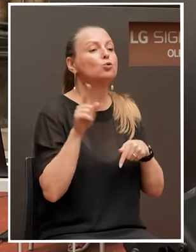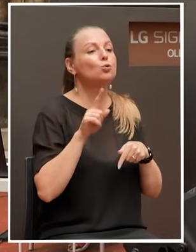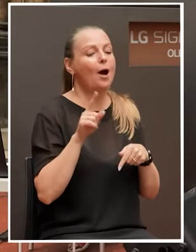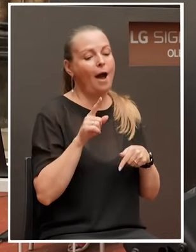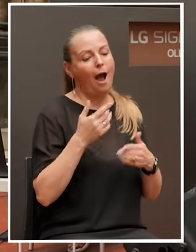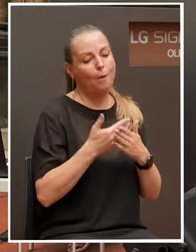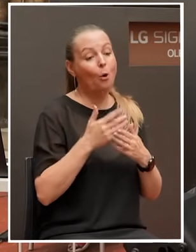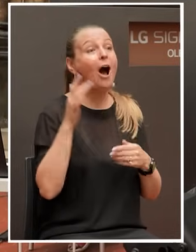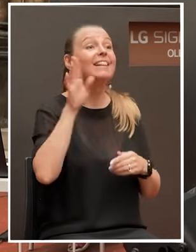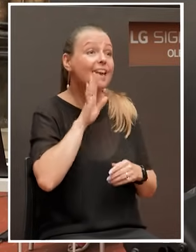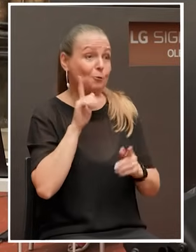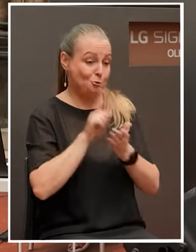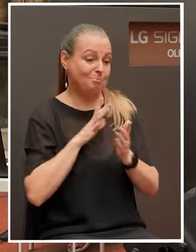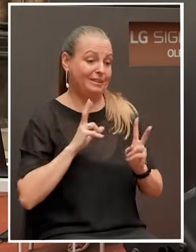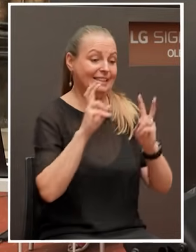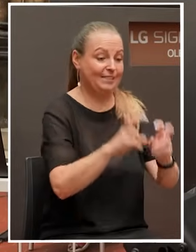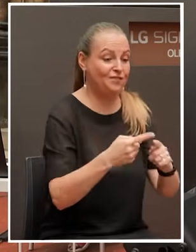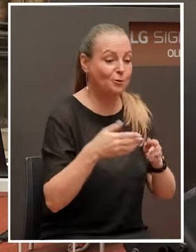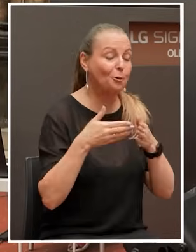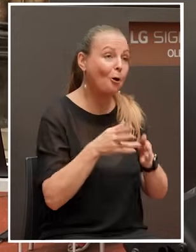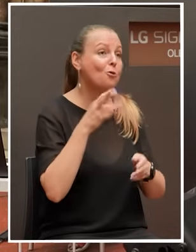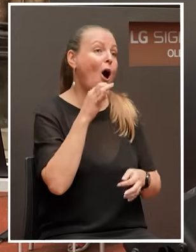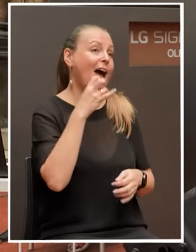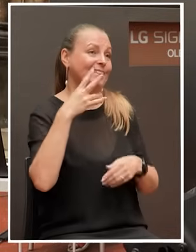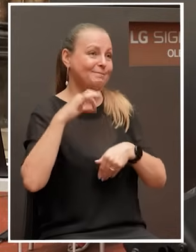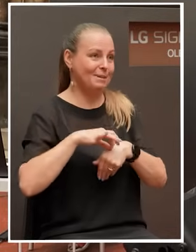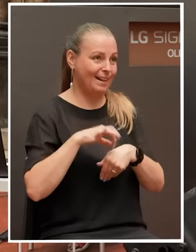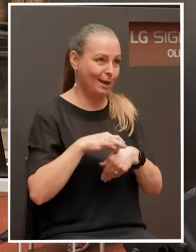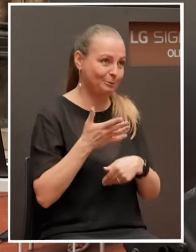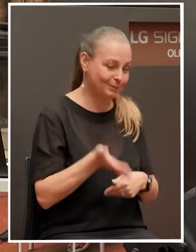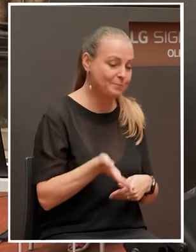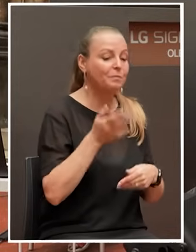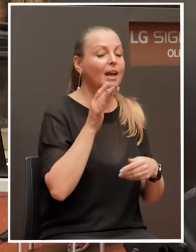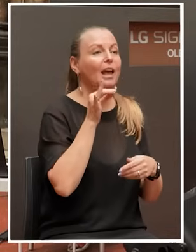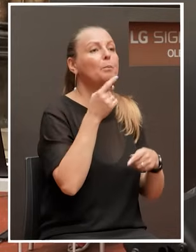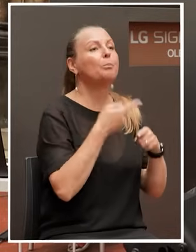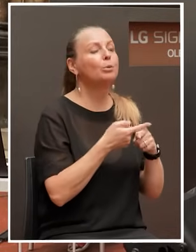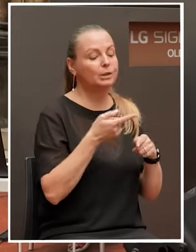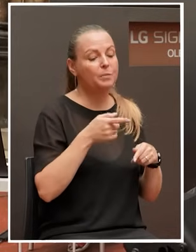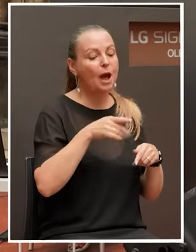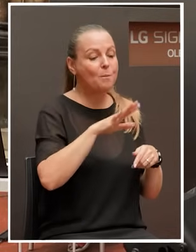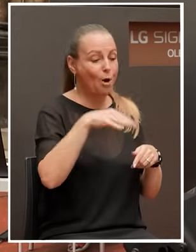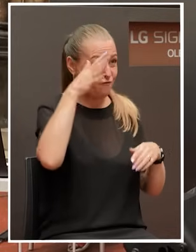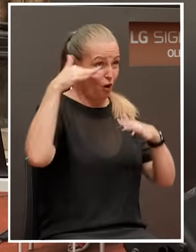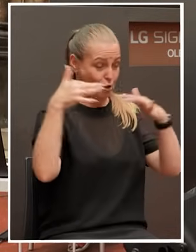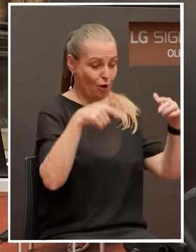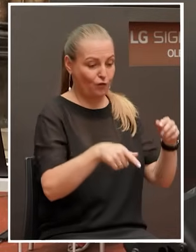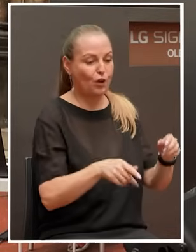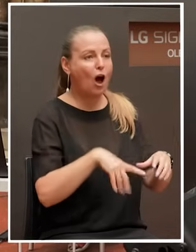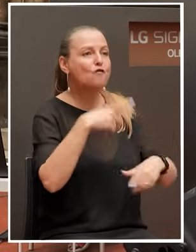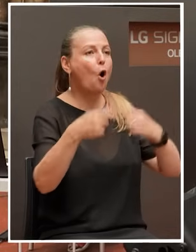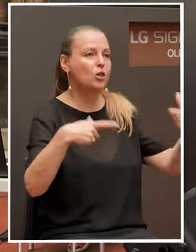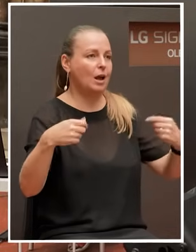лодке. А к довершению ко всему, еще очень поздно распускаются подводные водоросли, которые